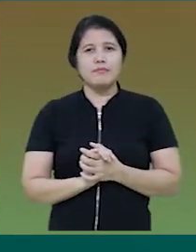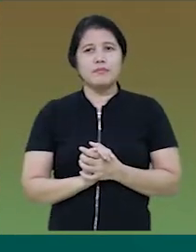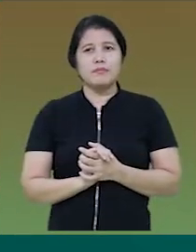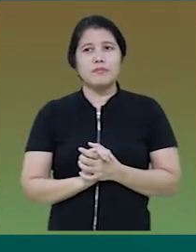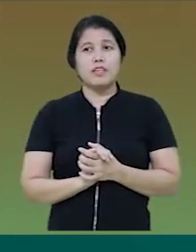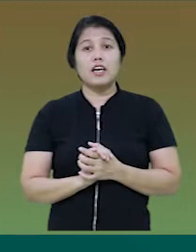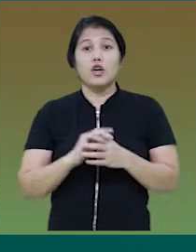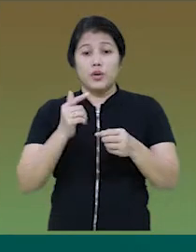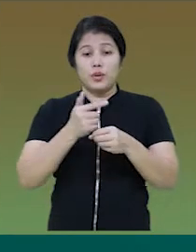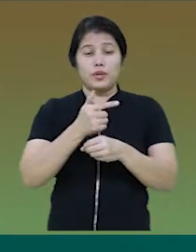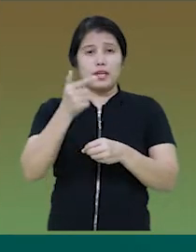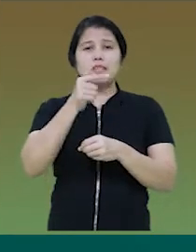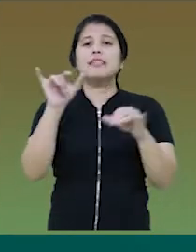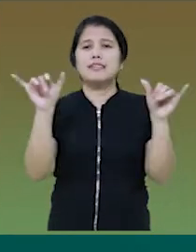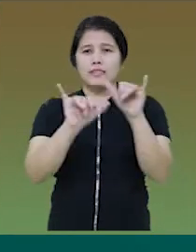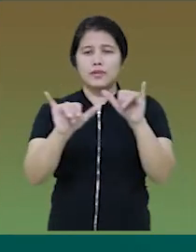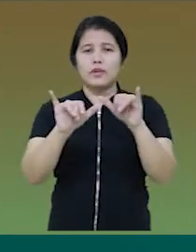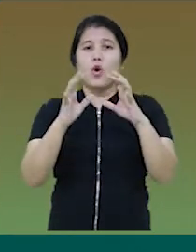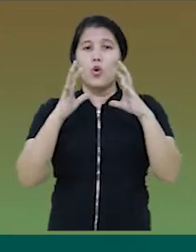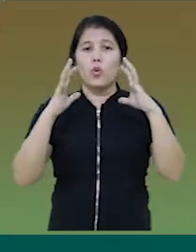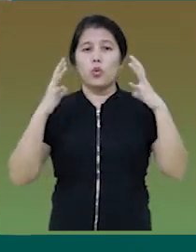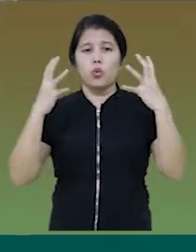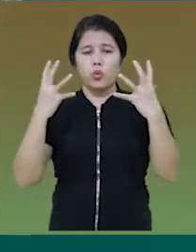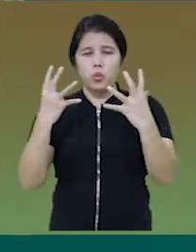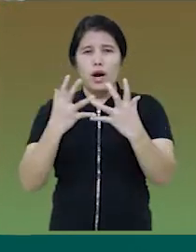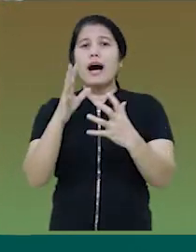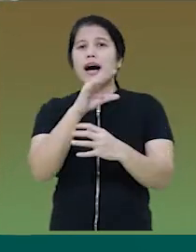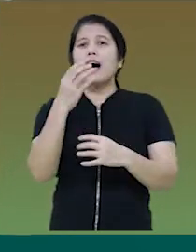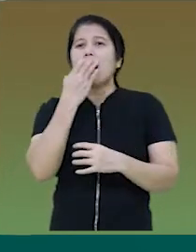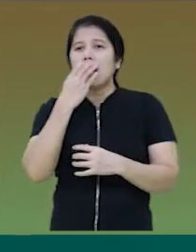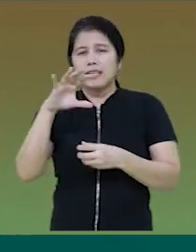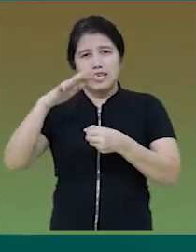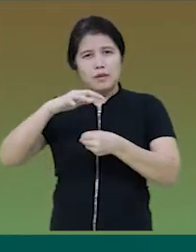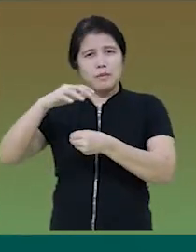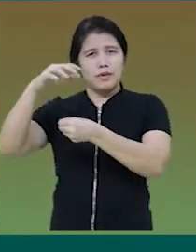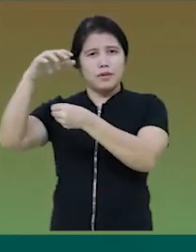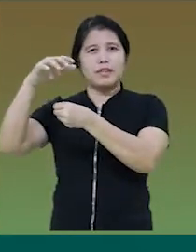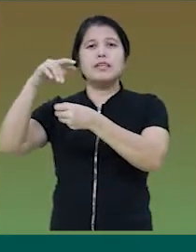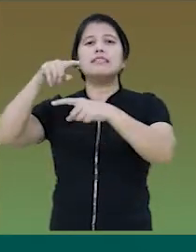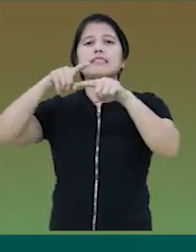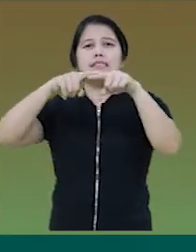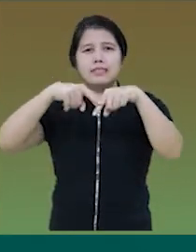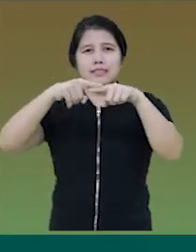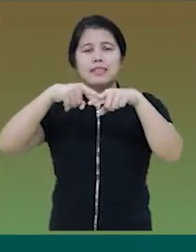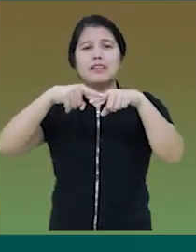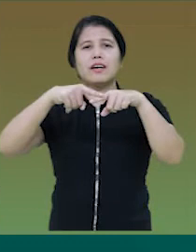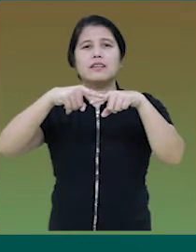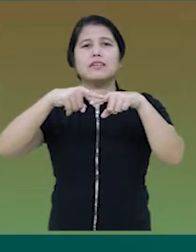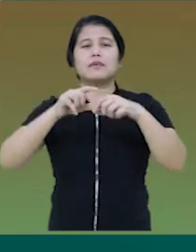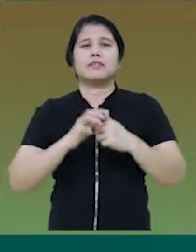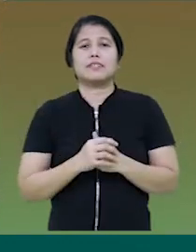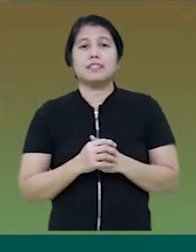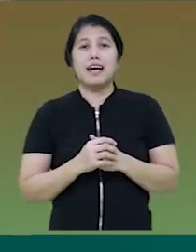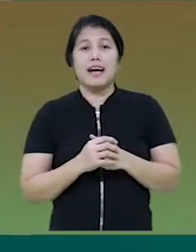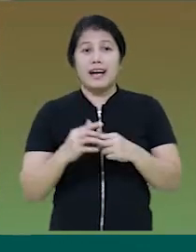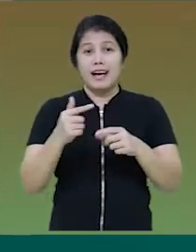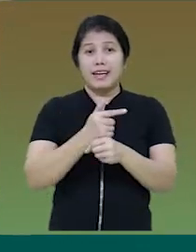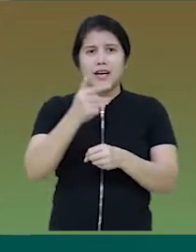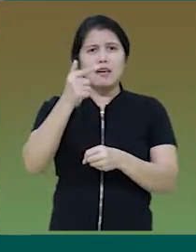isang lalagyan ng hangin o gas, katulad ng lobo at hot air balloon, ay nakabatay sa uri ng gas